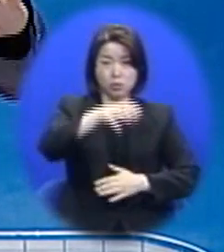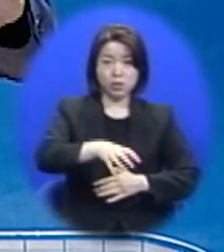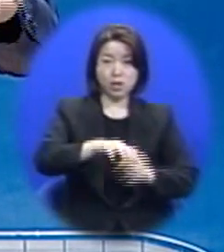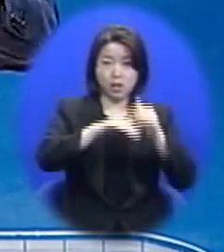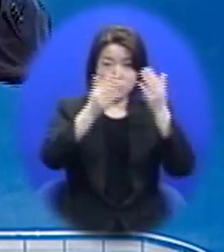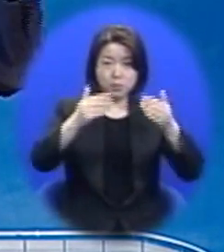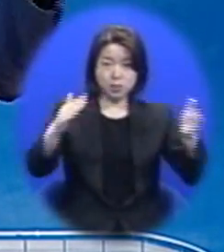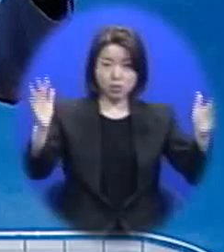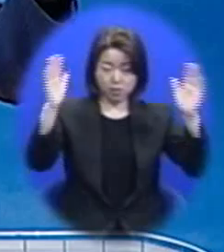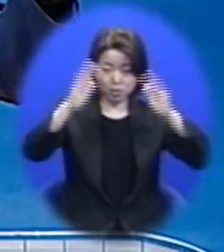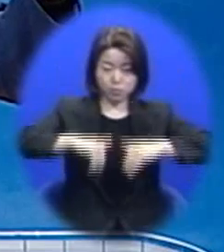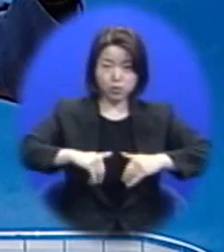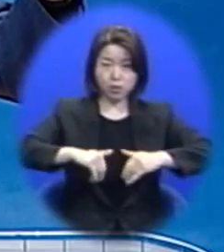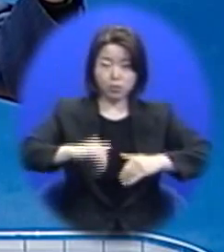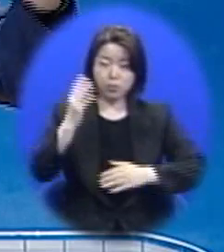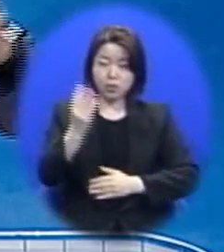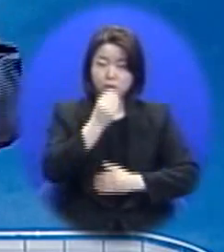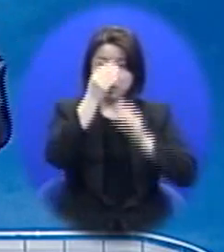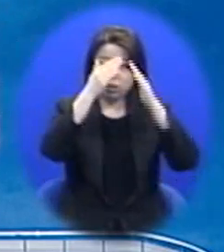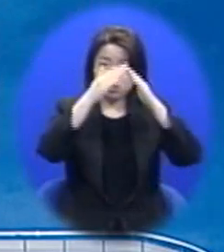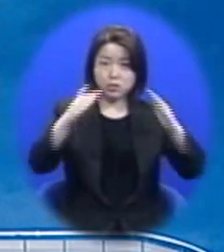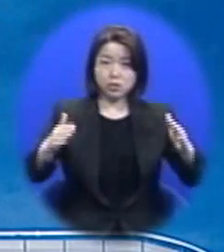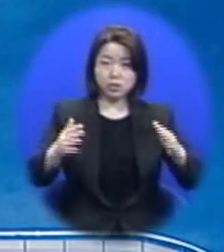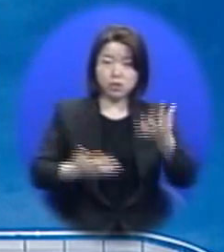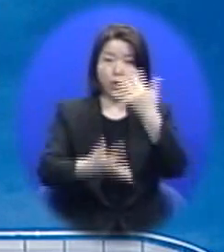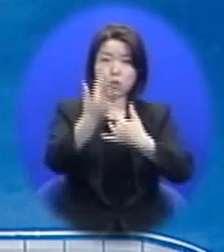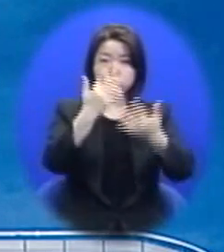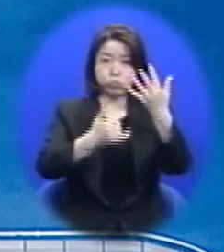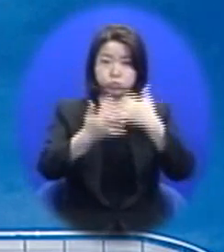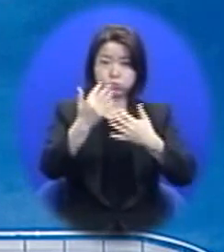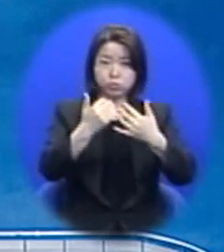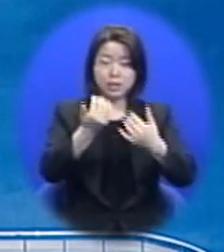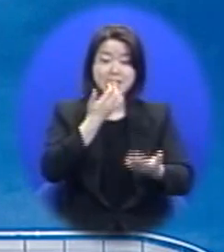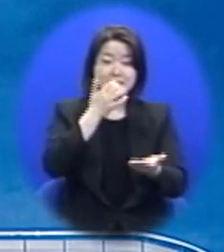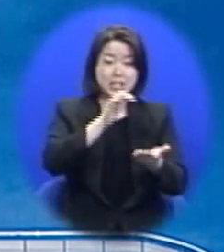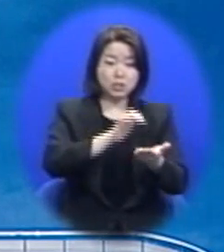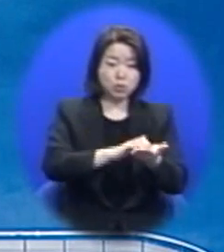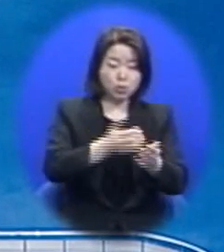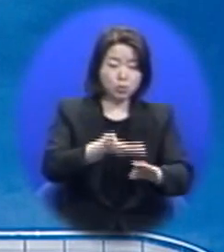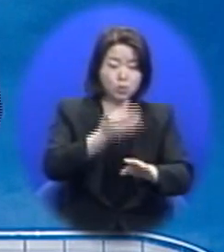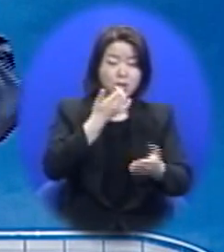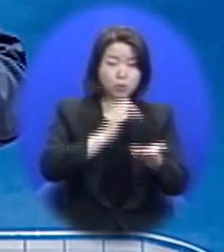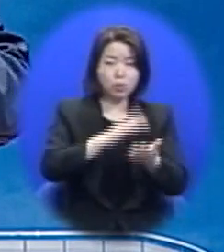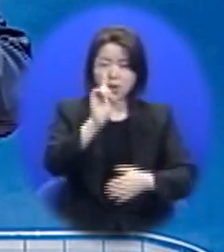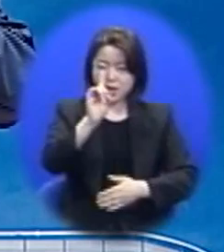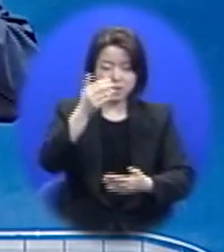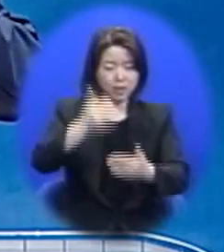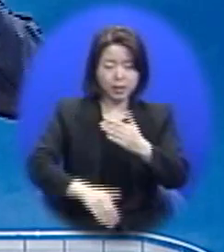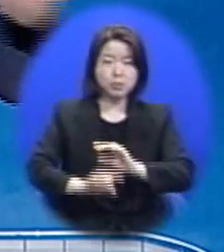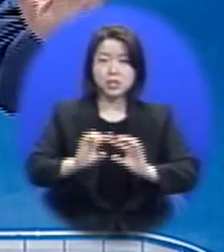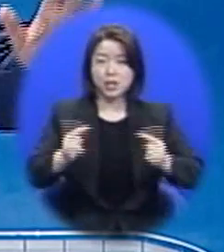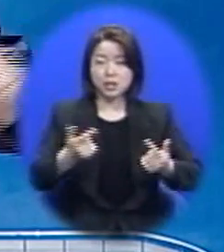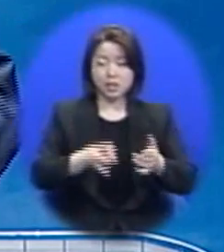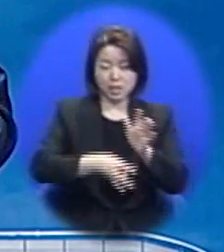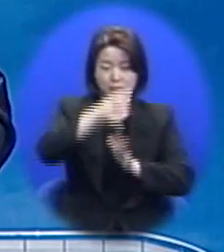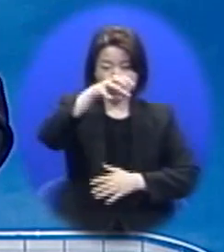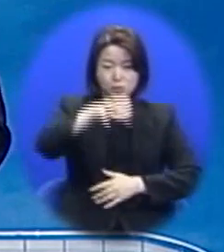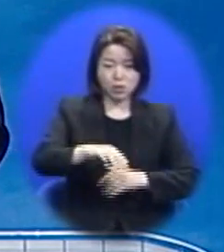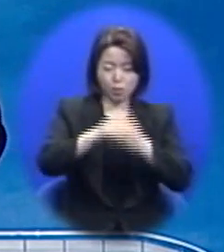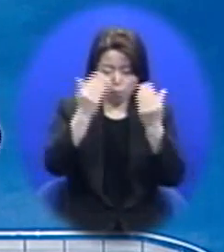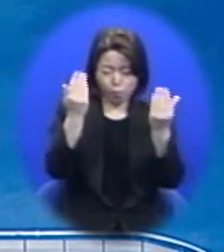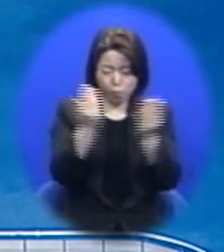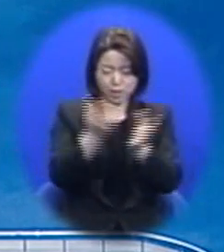되고 성전이 불타고 진짜 돌 위에 돌 하나 남지 않았을 정도로 그렇게 예루살렘은 완전히